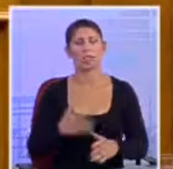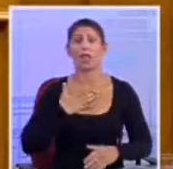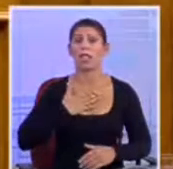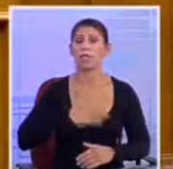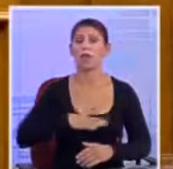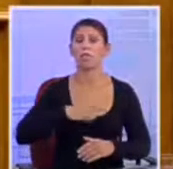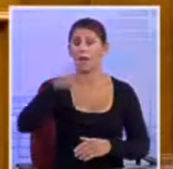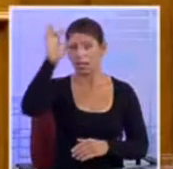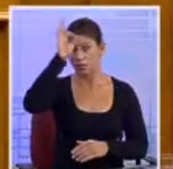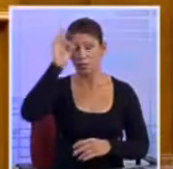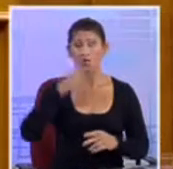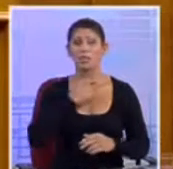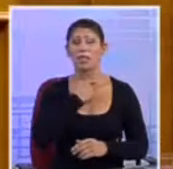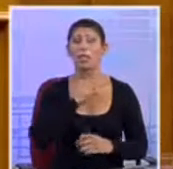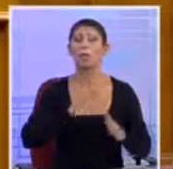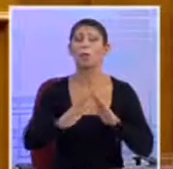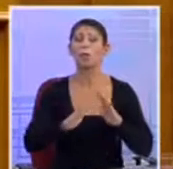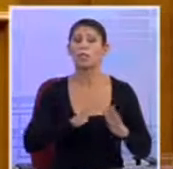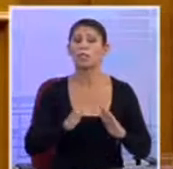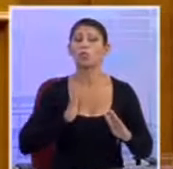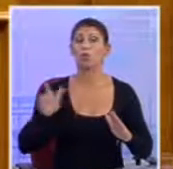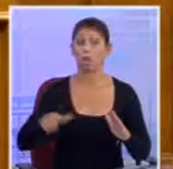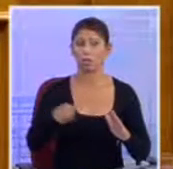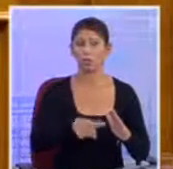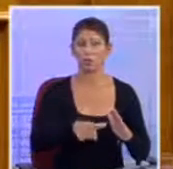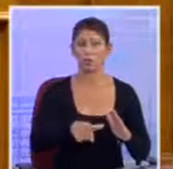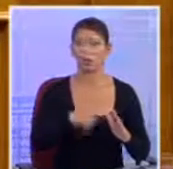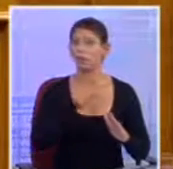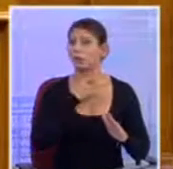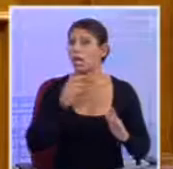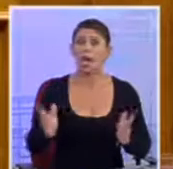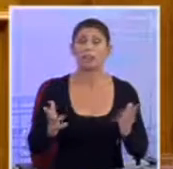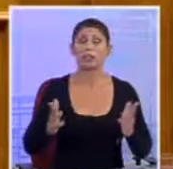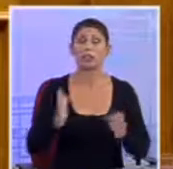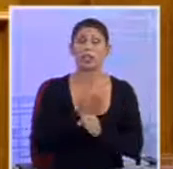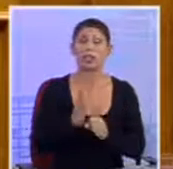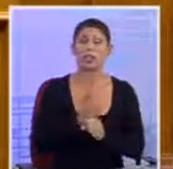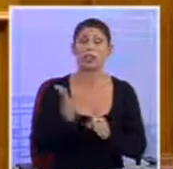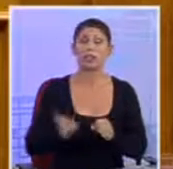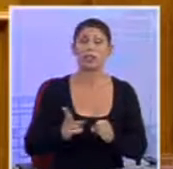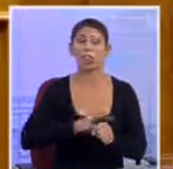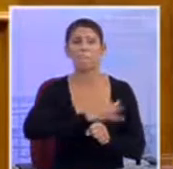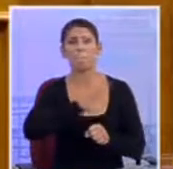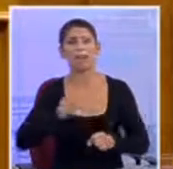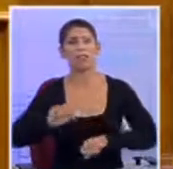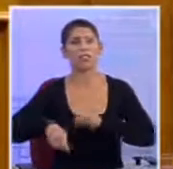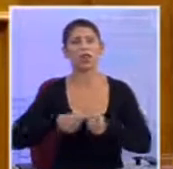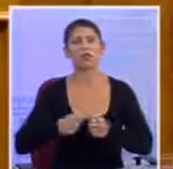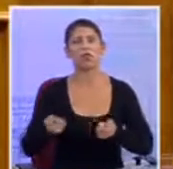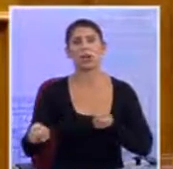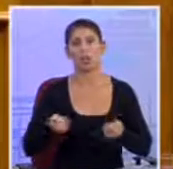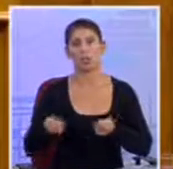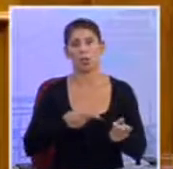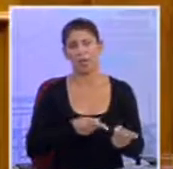ασφαλείας για τις ανάγκες προστασίας του πολίτη από τις έκτακτες καταστροφές και κινδύνους μέχρι τη δράση του οργανωμένου